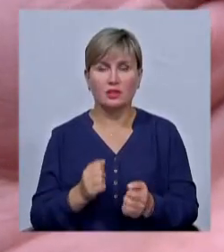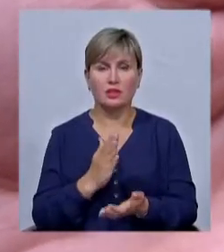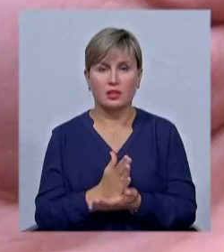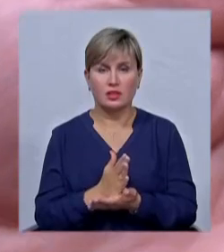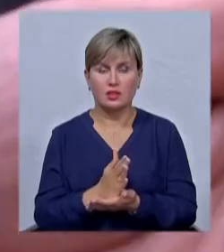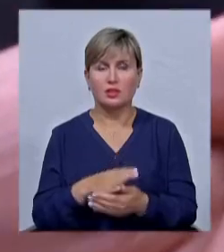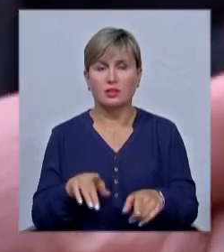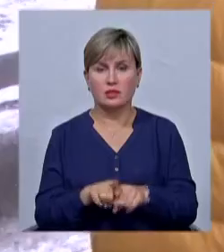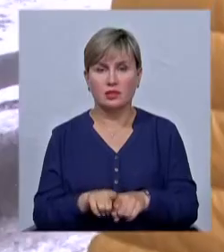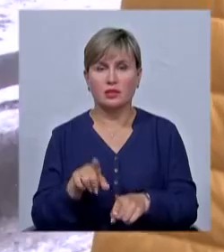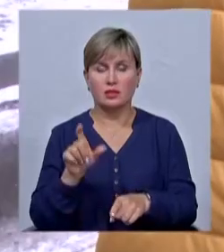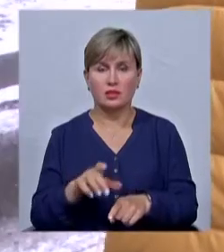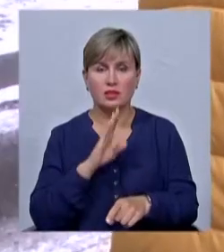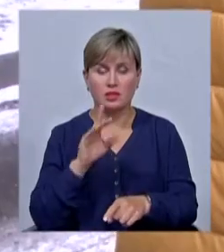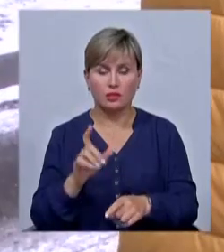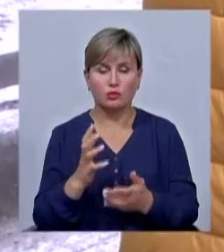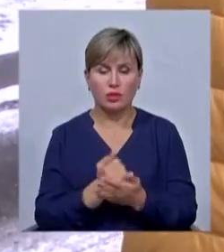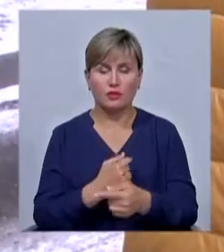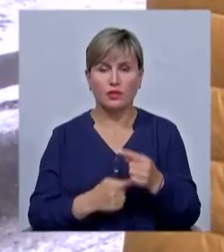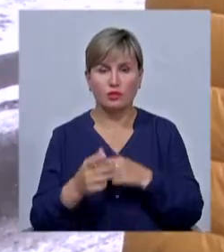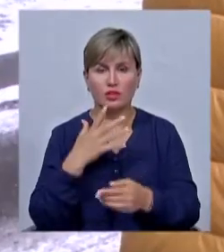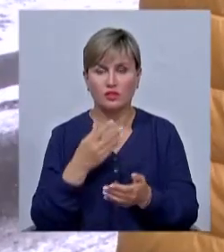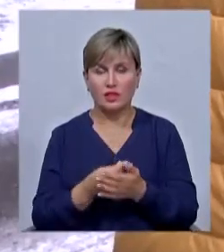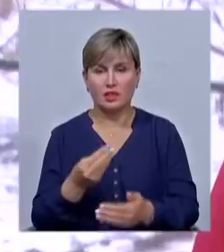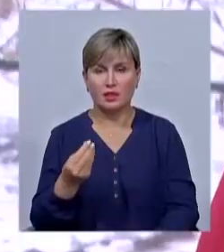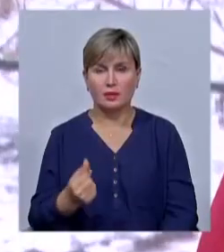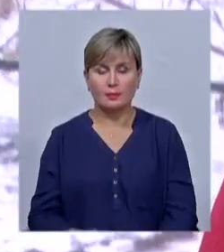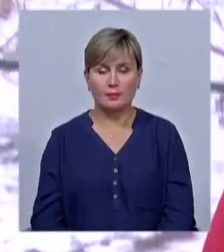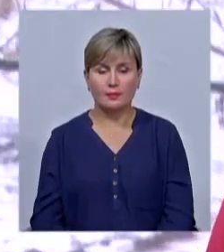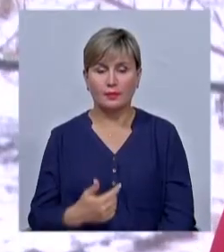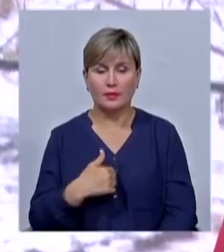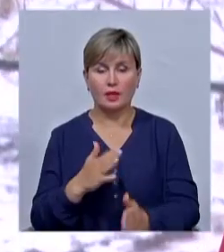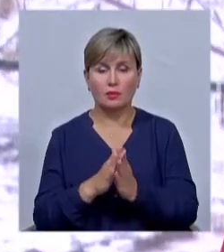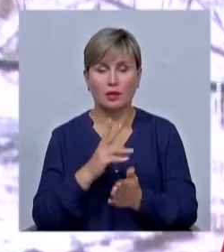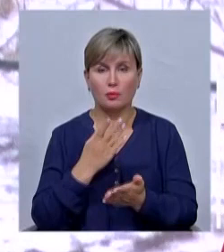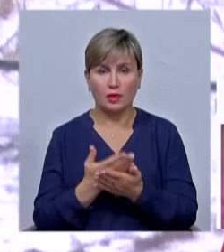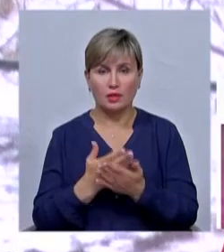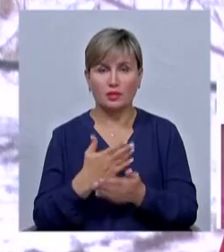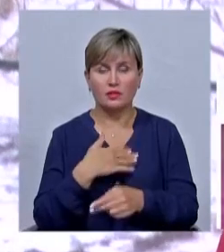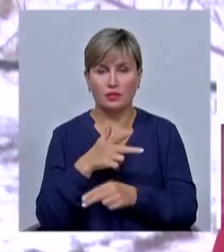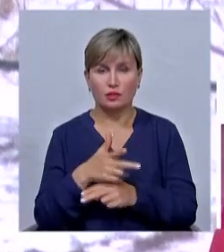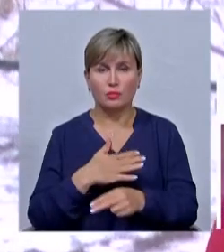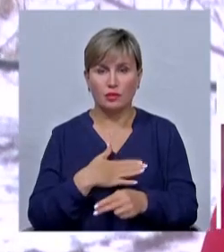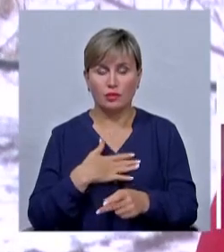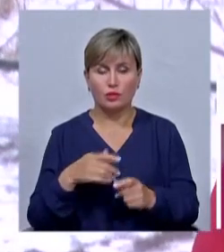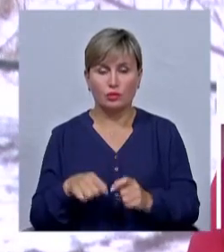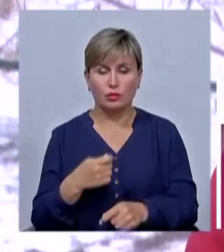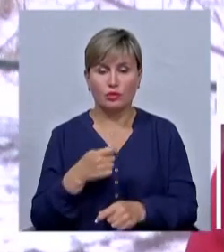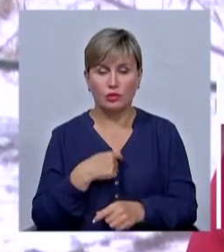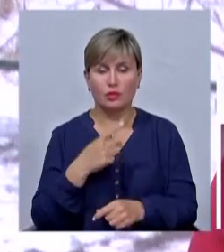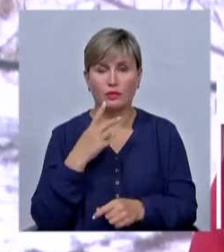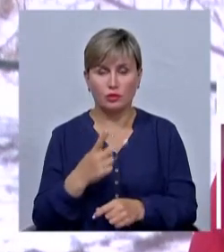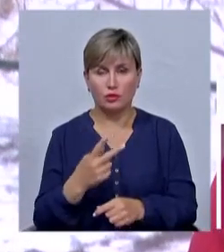ольги мельниковой к примеру удалось вернуть свои деньги то я попросила показать мне видео моего нарушения и я вижу